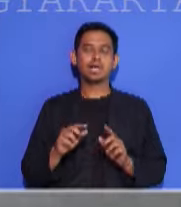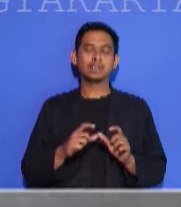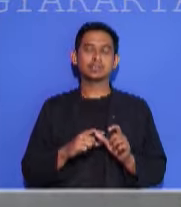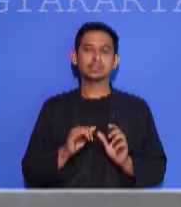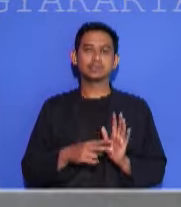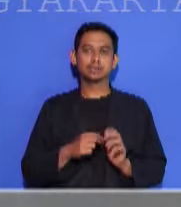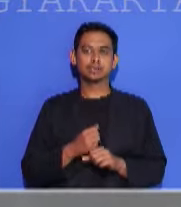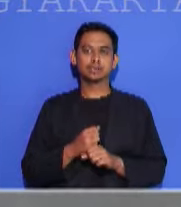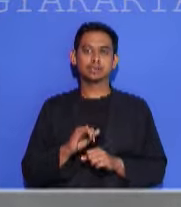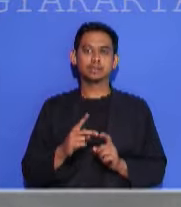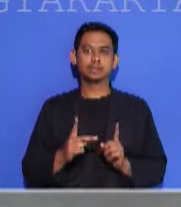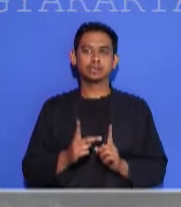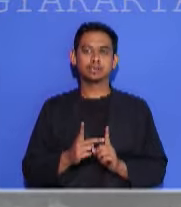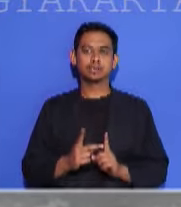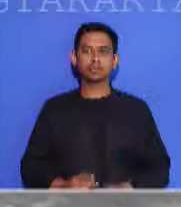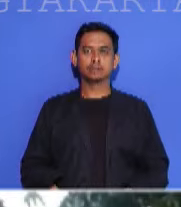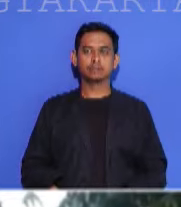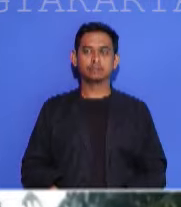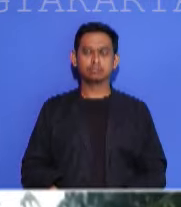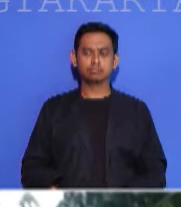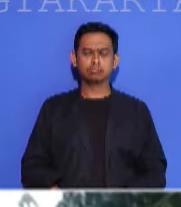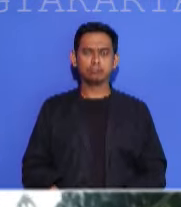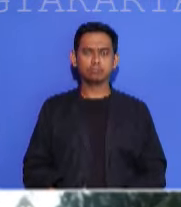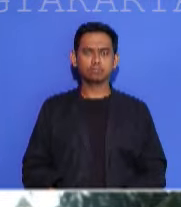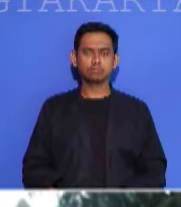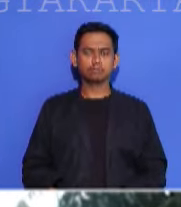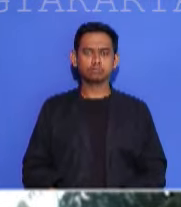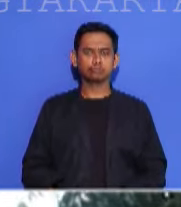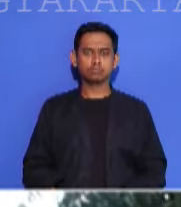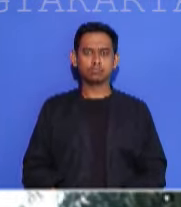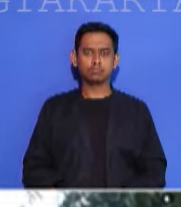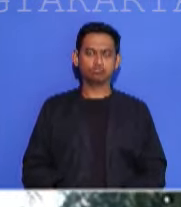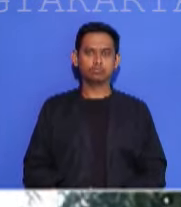Demikian Herdian Giri dan Ucu Andritama TVRI Yogyakarta melaporkan.